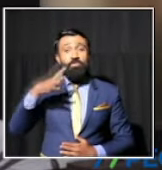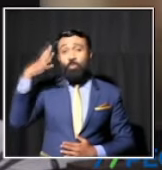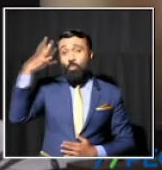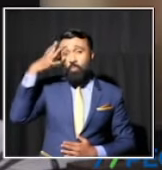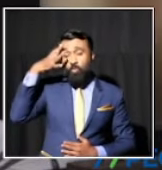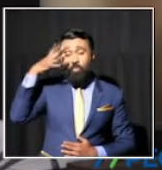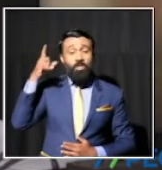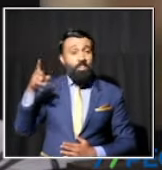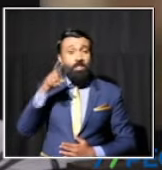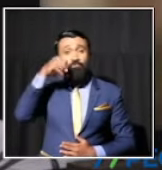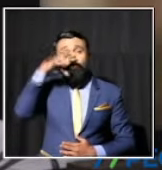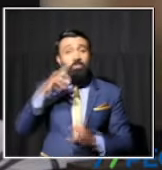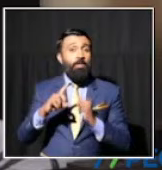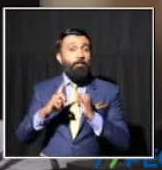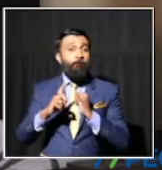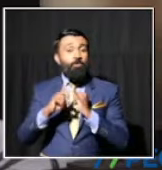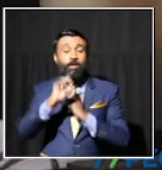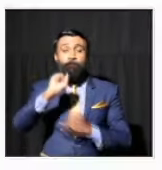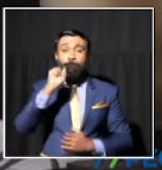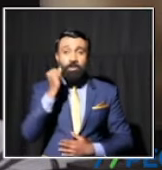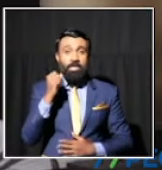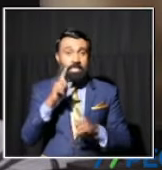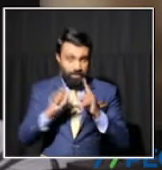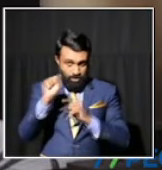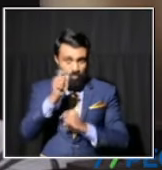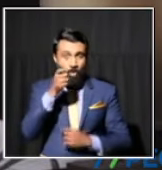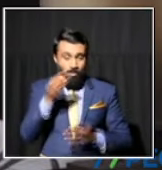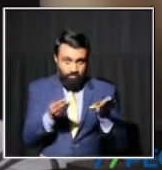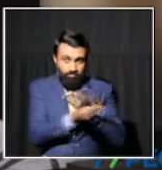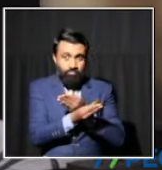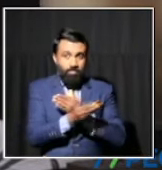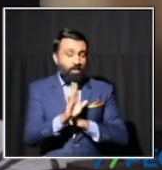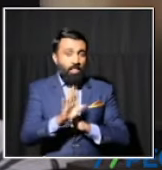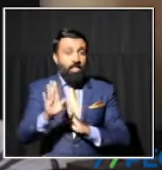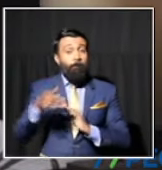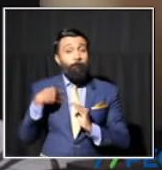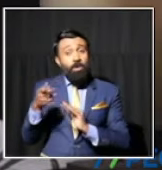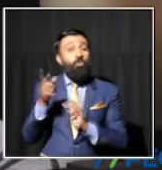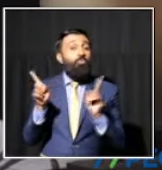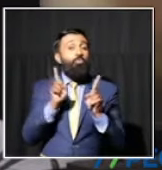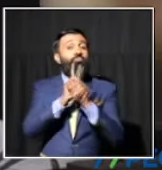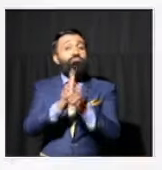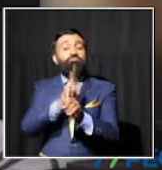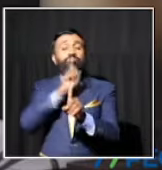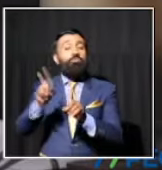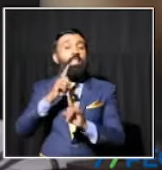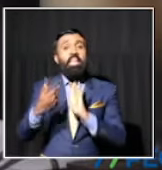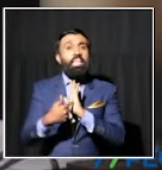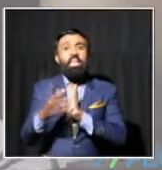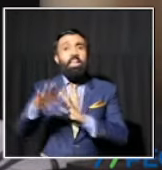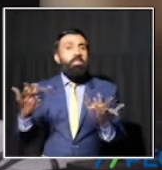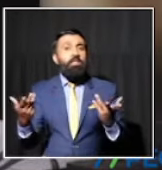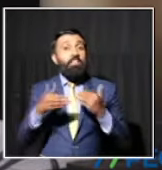එක රුපියල් 50 වෙන්නේ? දැන් එතකොට ඉංජිනේරුවන්ද කොමිස් ගහන්නේ? ඉංජිනේරුවන් නෙවෙයි කොමිස් ගන්න මේක පිටිපස්සේ ඉන්නේ කවුද? මේකක්වත් ටෙන්ඩර් කැඳවන්නේ නෑ. දිගු කාල